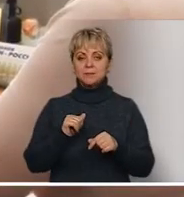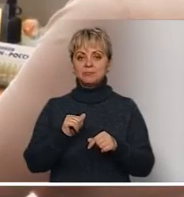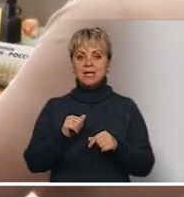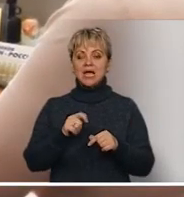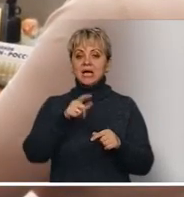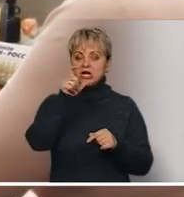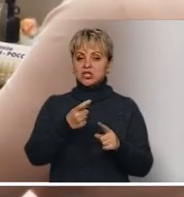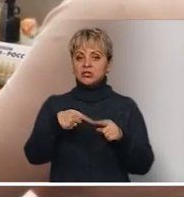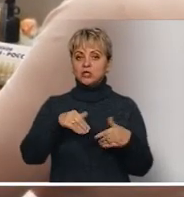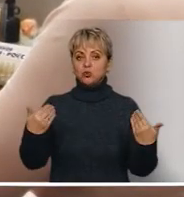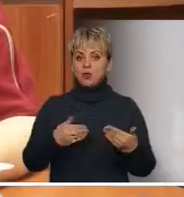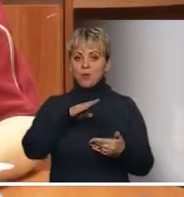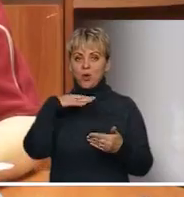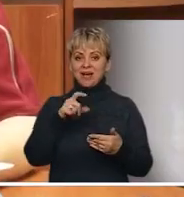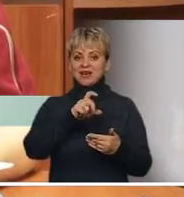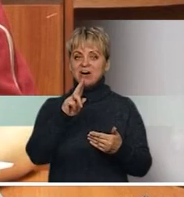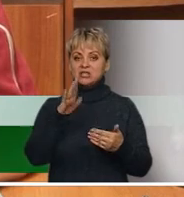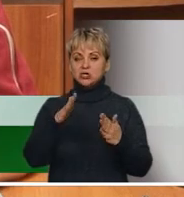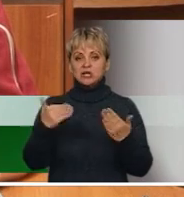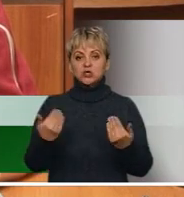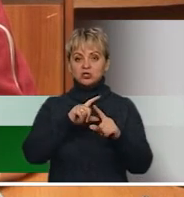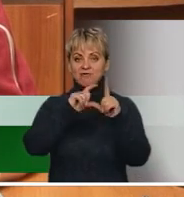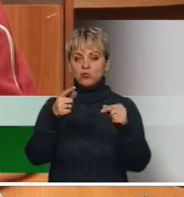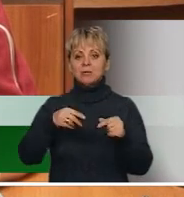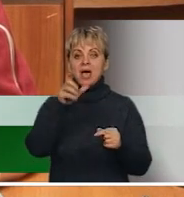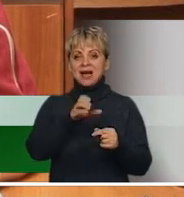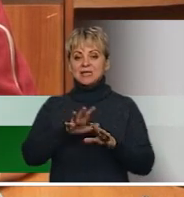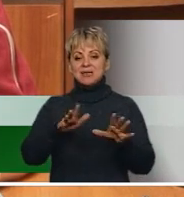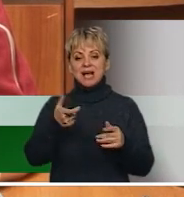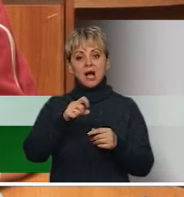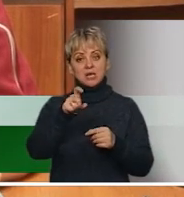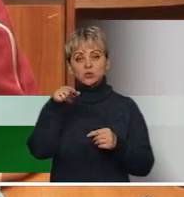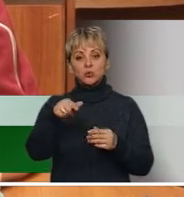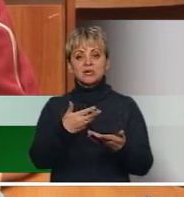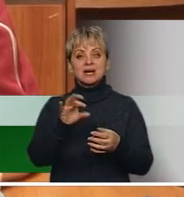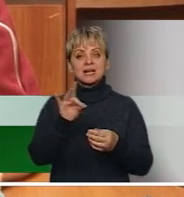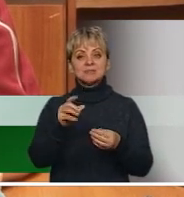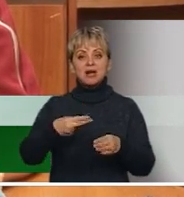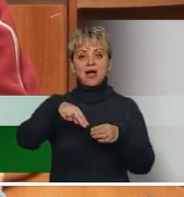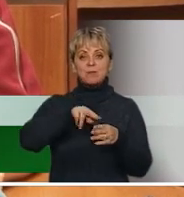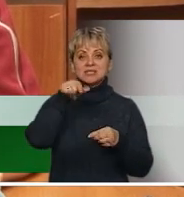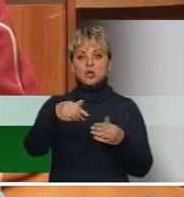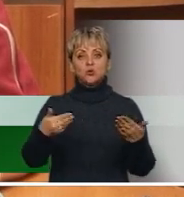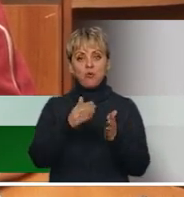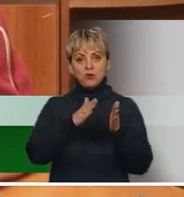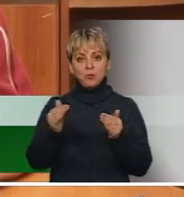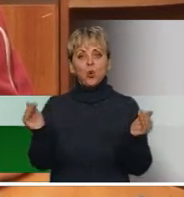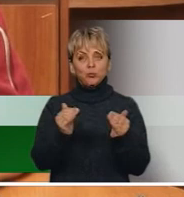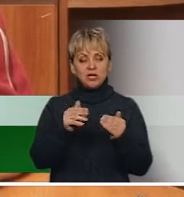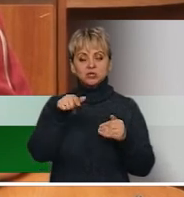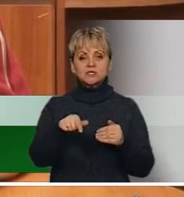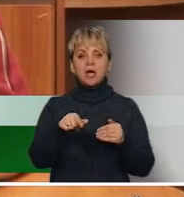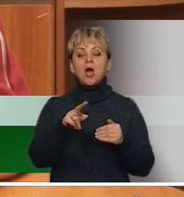факторы. Для граждан, которые проживают в многоквартирном жилищном фонде и отопление газовое, конечно, у них размер компенсации по новому